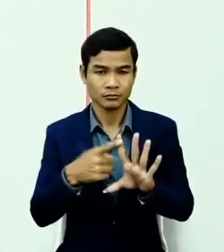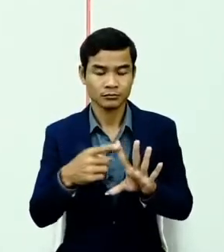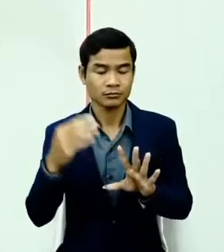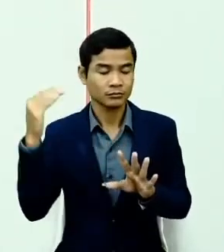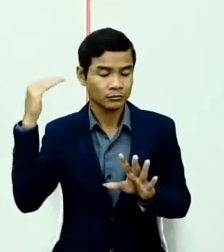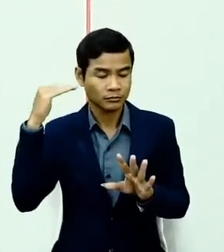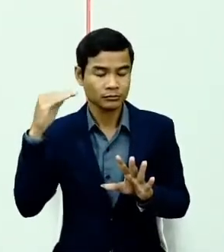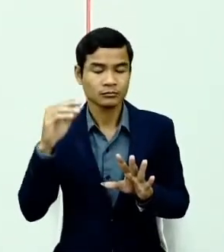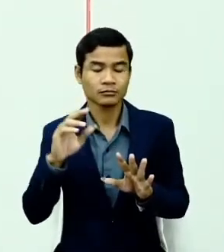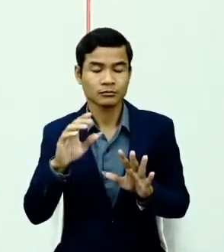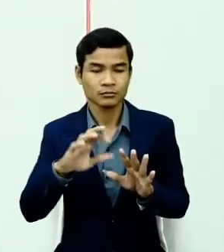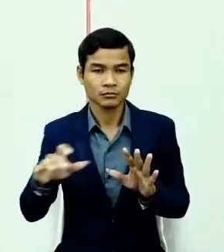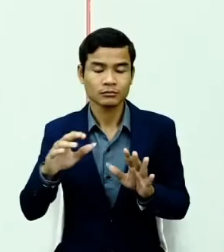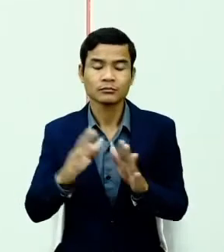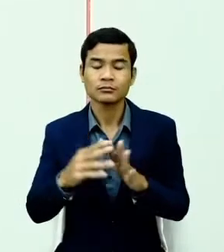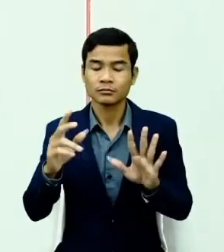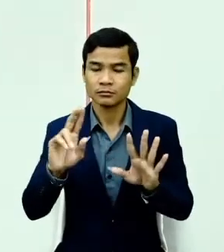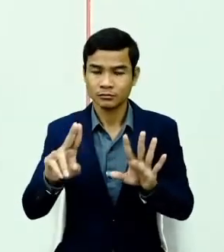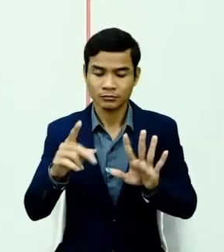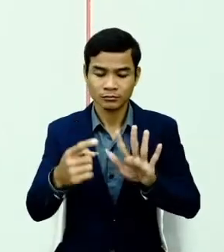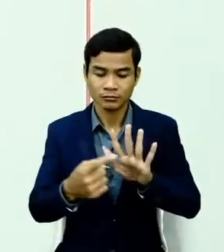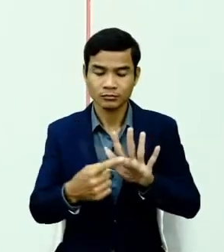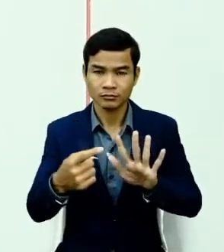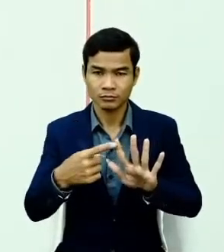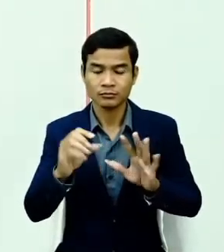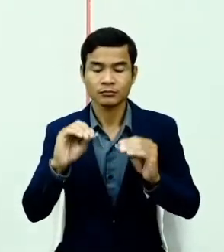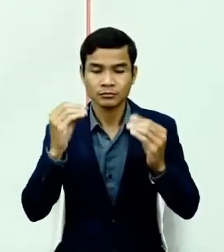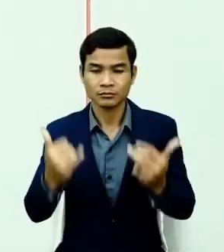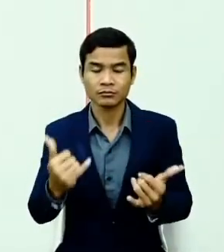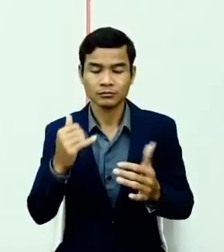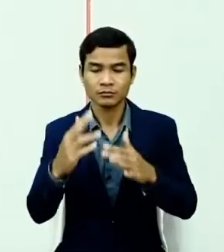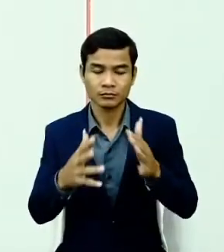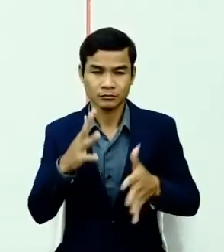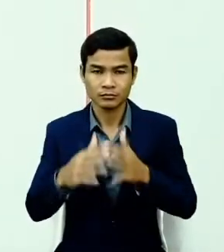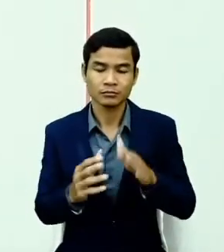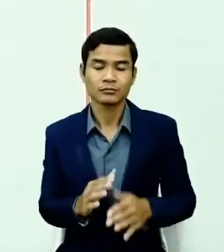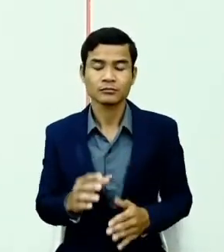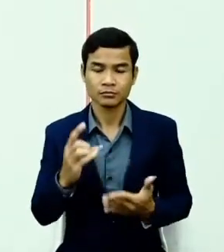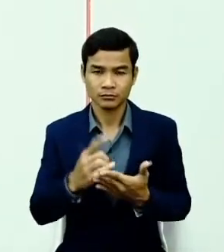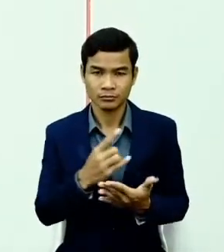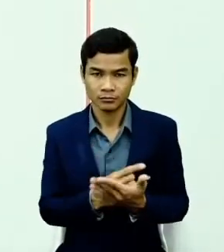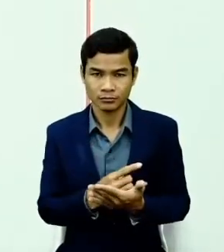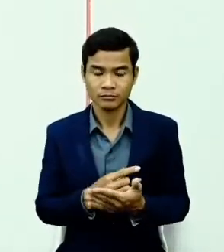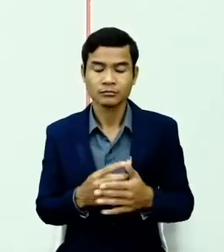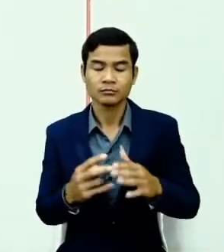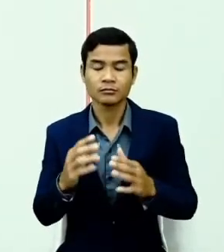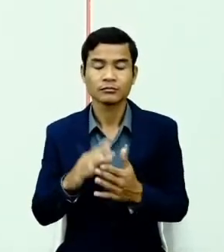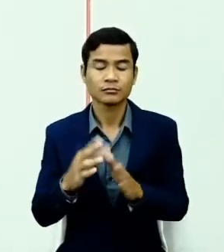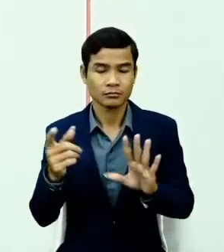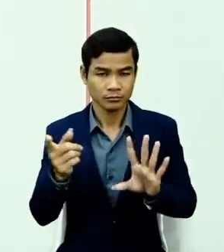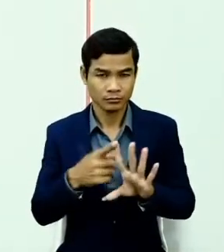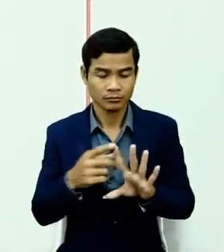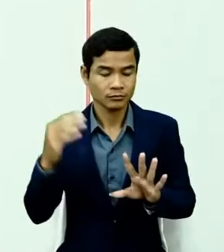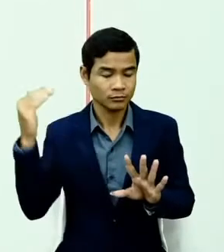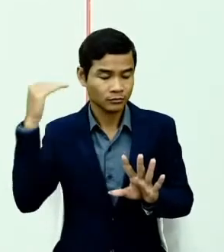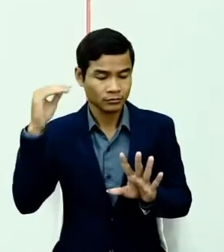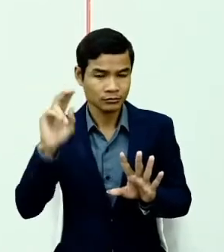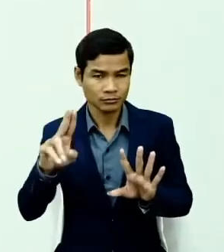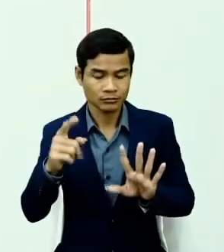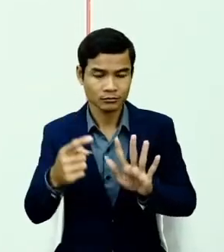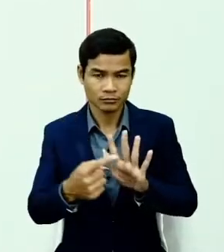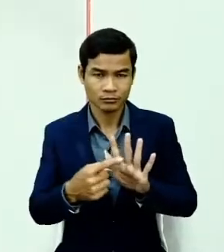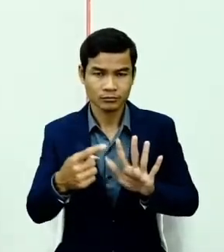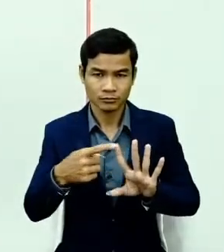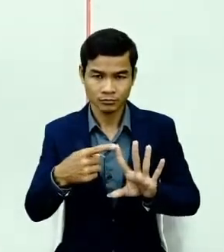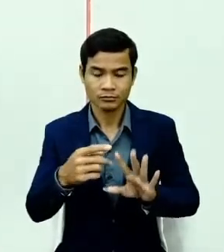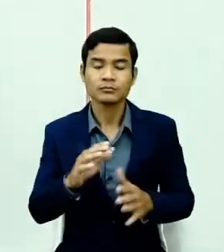ចាគឺស្ពានទី2កូនចូលរួមអានជាមួយអ្នកគ្រូចាប់ផ្ដើមមេរៀនស្រអីស